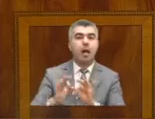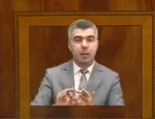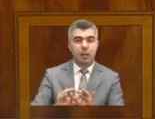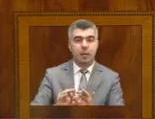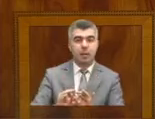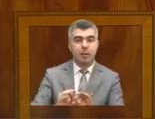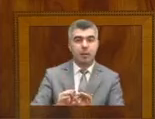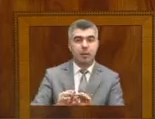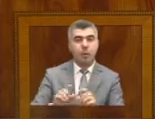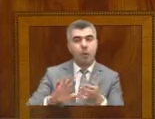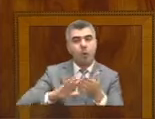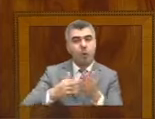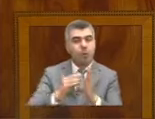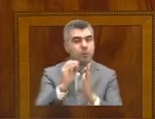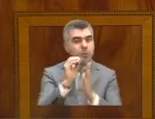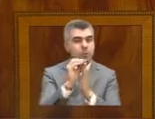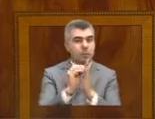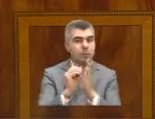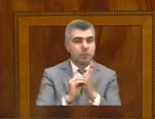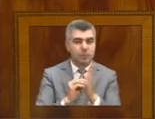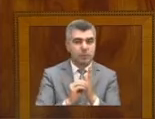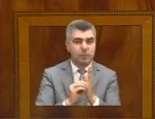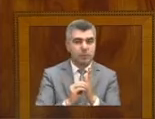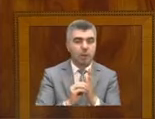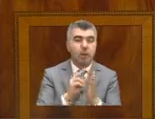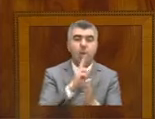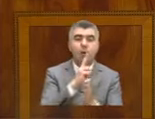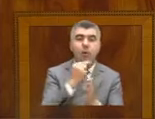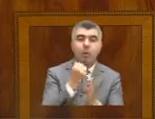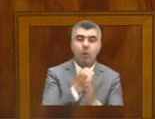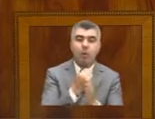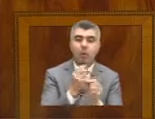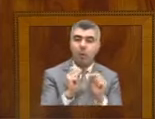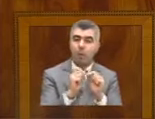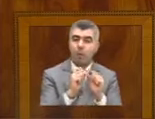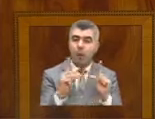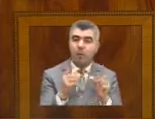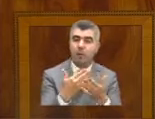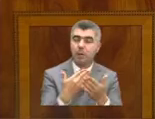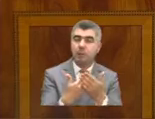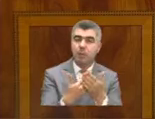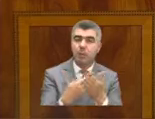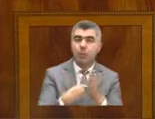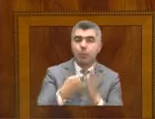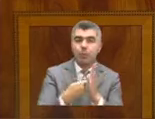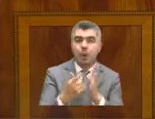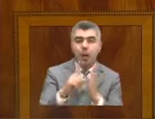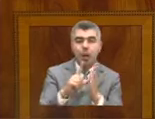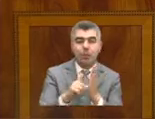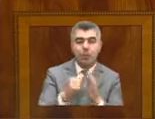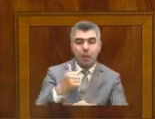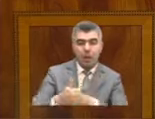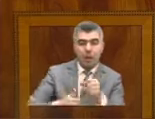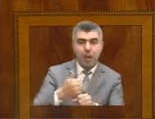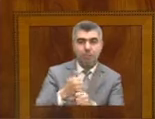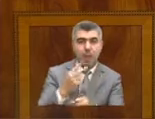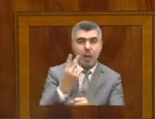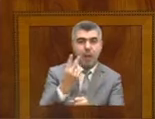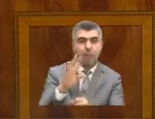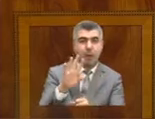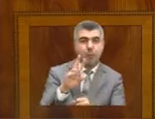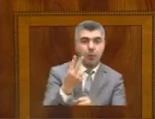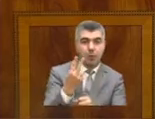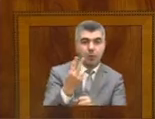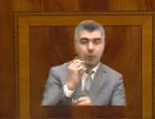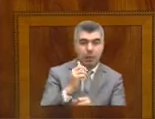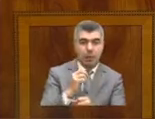هوامشها الميزانية. ولذلك فإن الحكومة حريصة على أن تجعل من مشروع قانون لسنة 2025